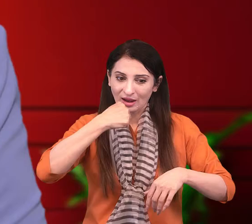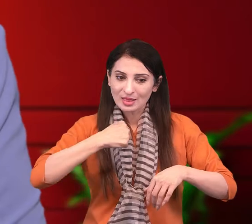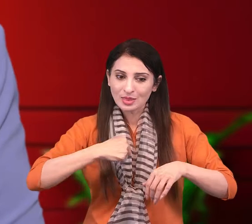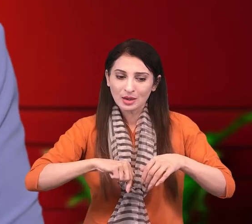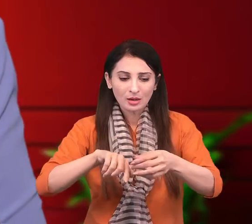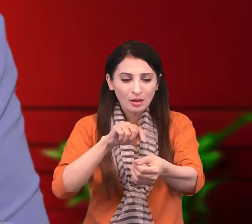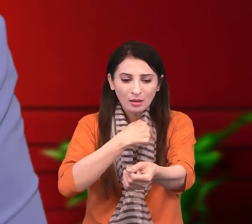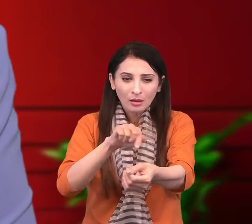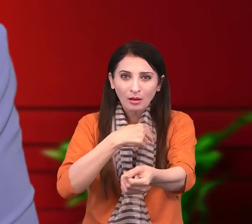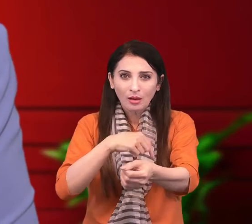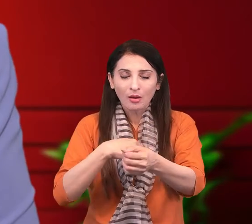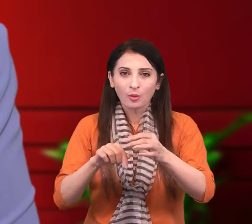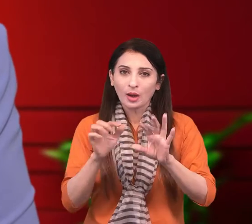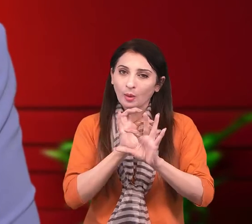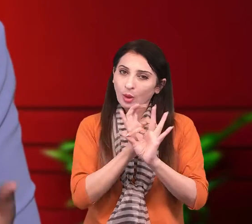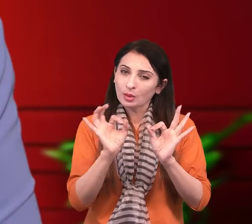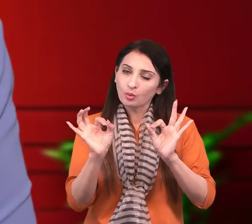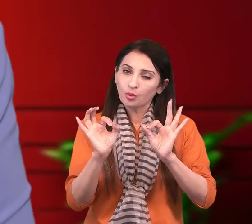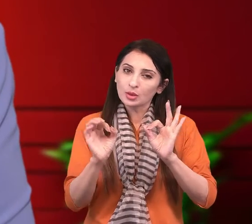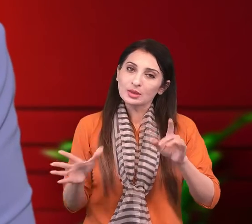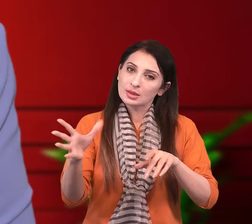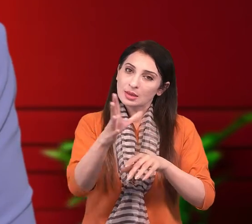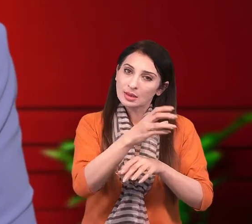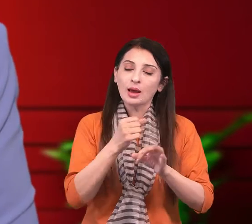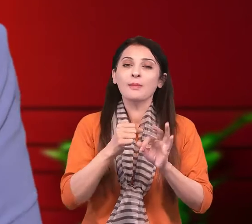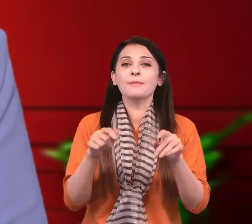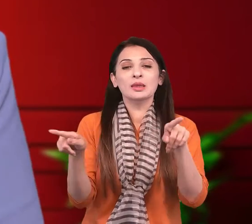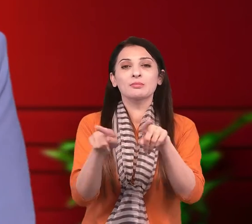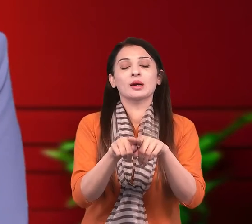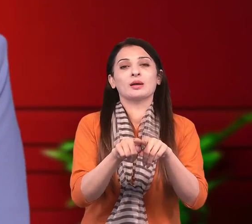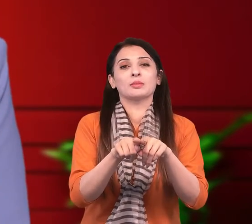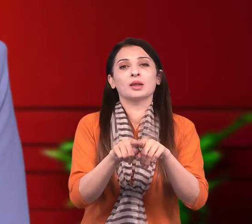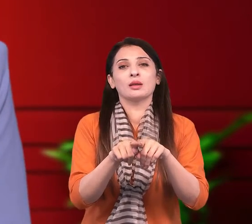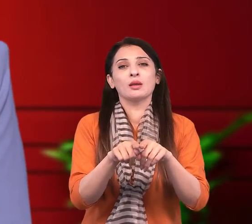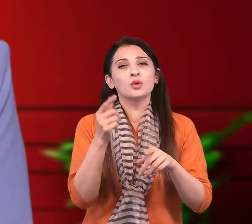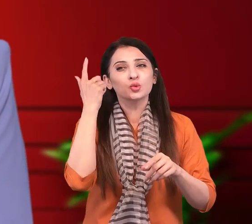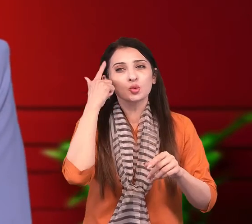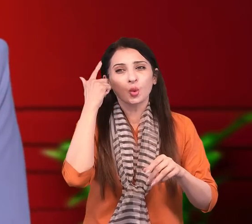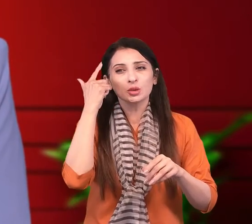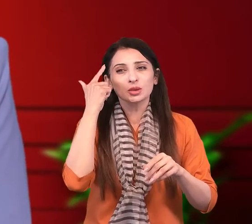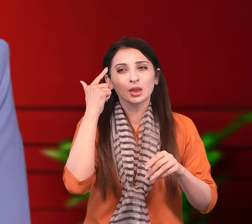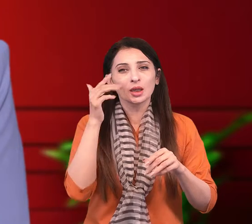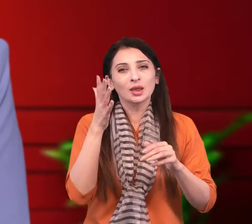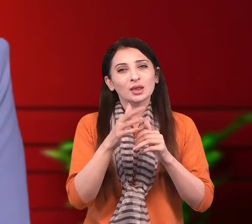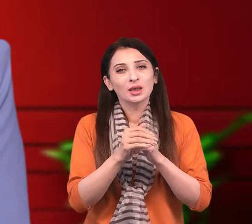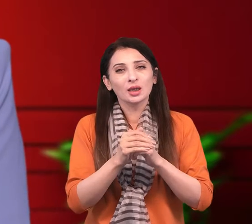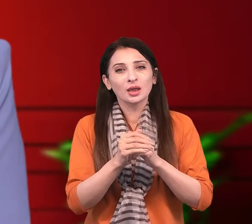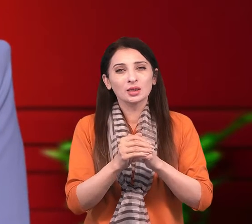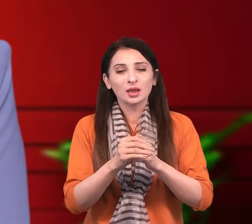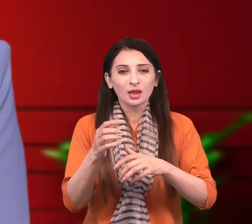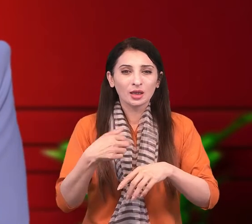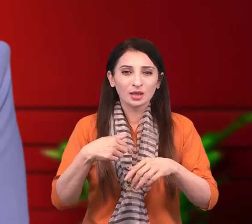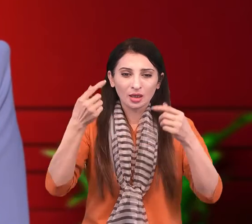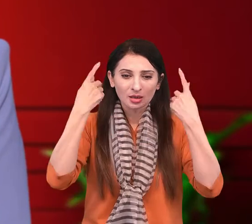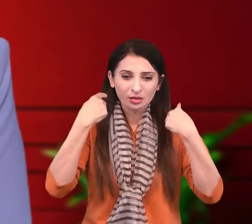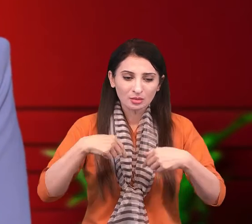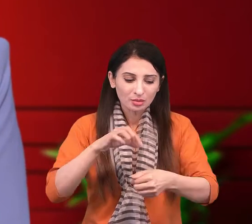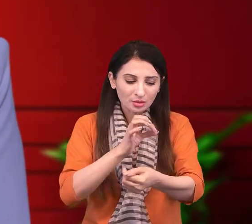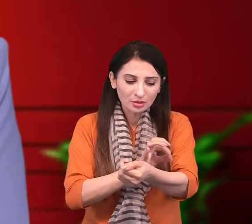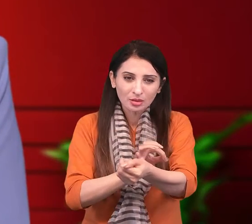या सेंस ऑफ सेल्फ कह लेंगे, डिग्निटी कह लेंगे। तो आई फील एवरी ह्यूमन डिज़र्व्स द सेम अमाउंट ऑफ